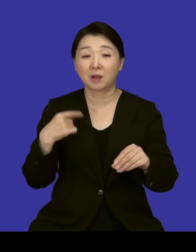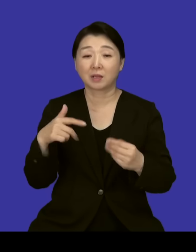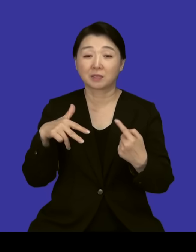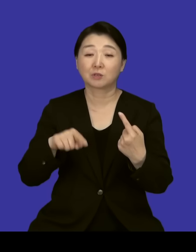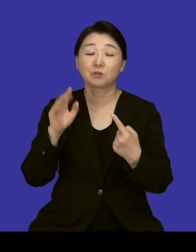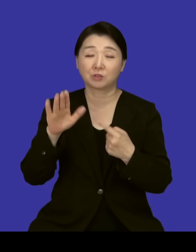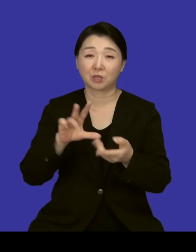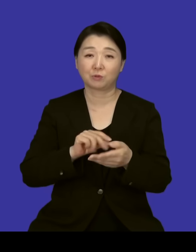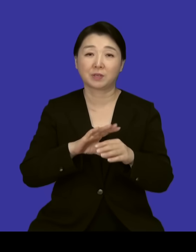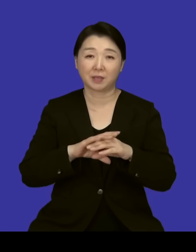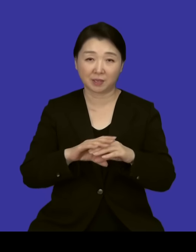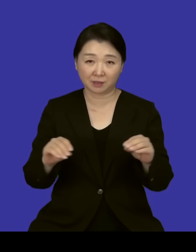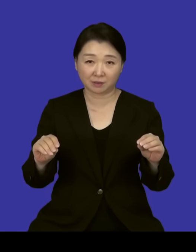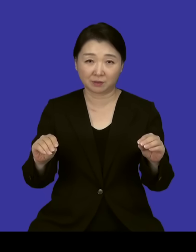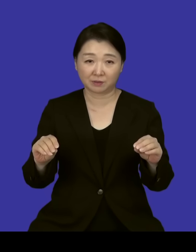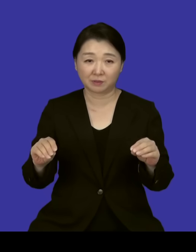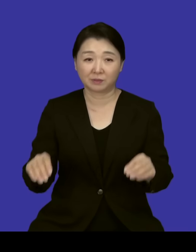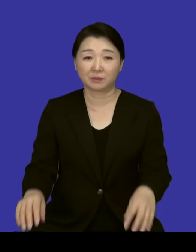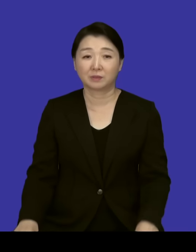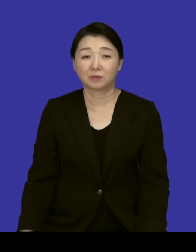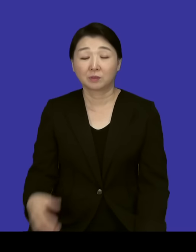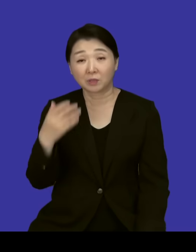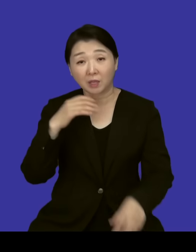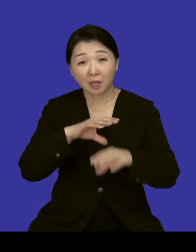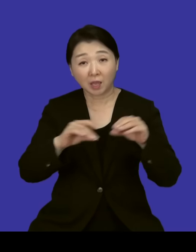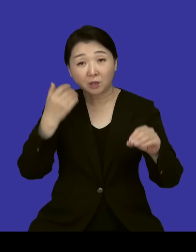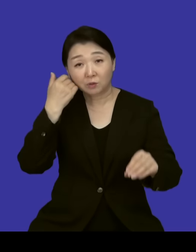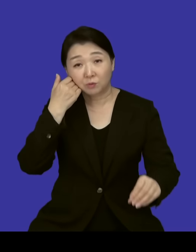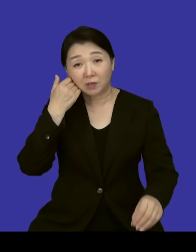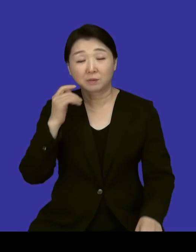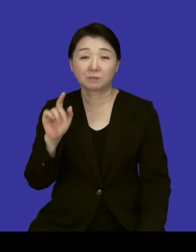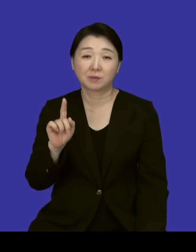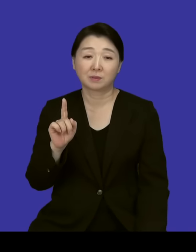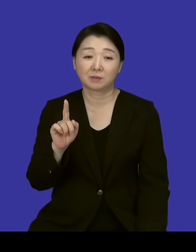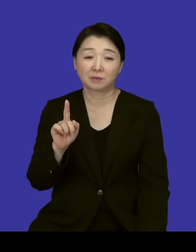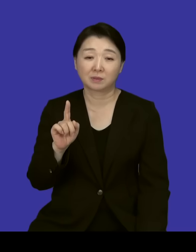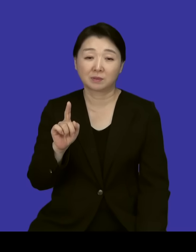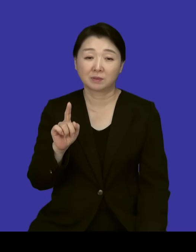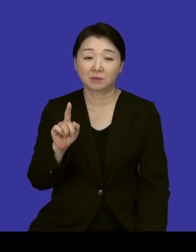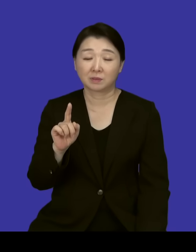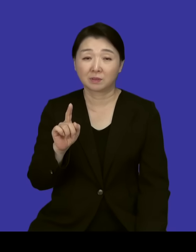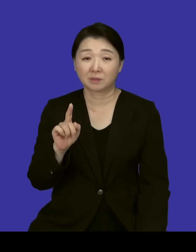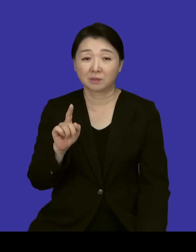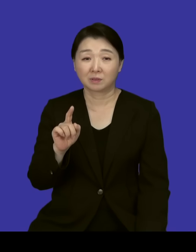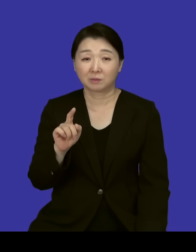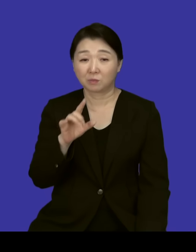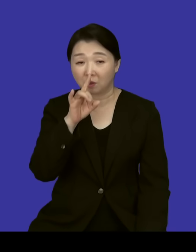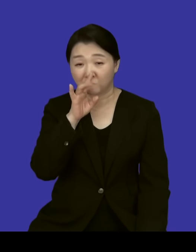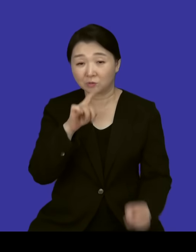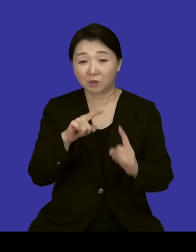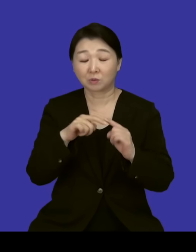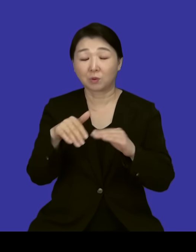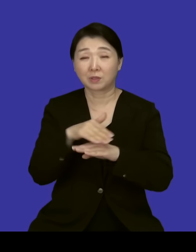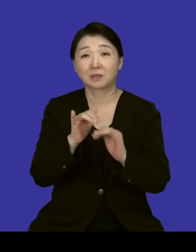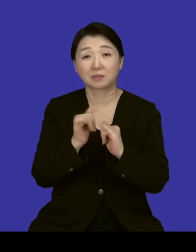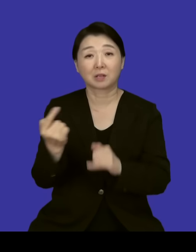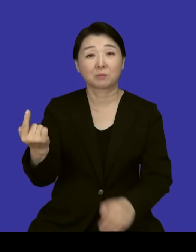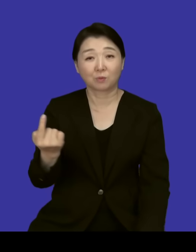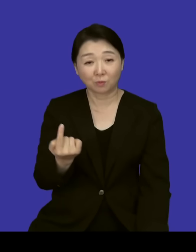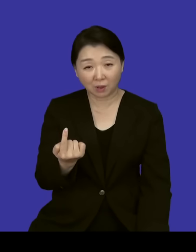일주일 뒤에 해결이 됐는데요. 누가 해결을 해줬나 보더니 인천 중암교회에 다니시는 분이